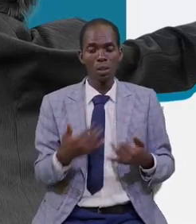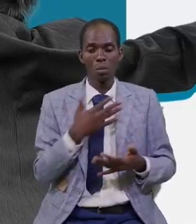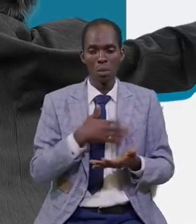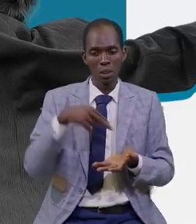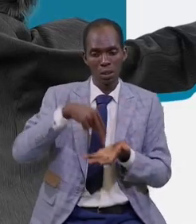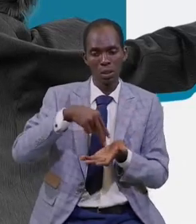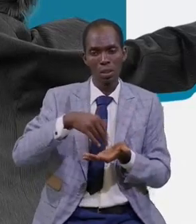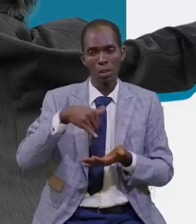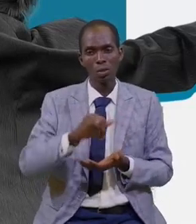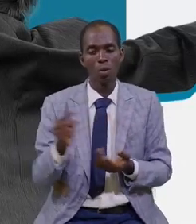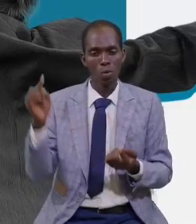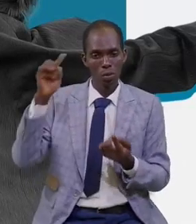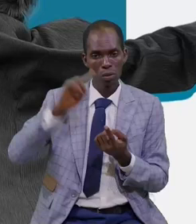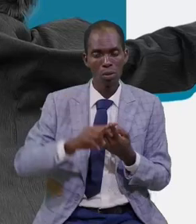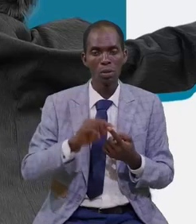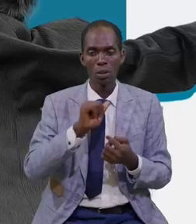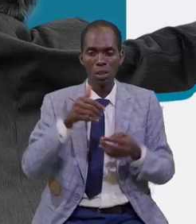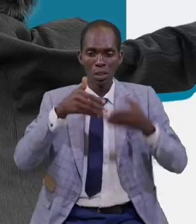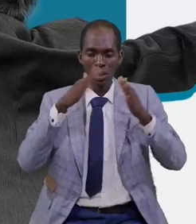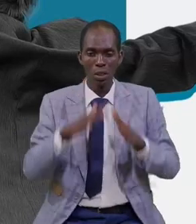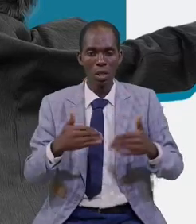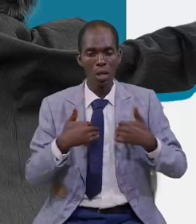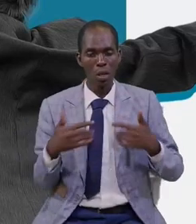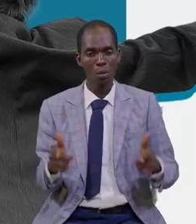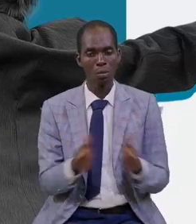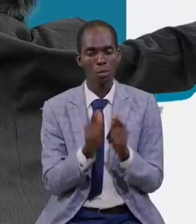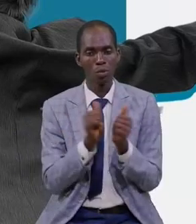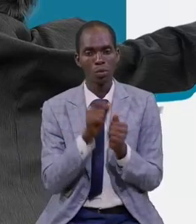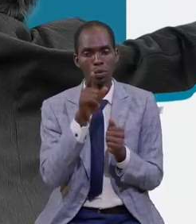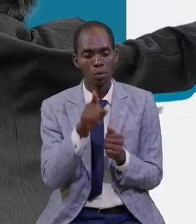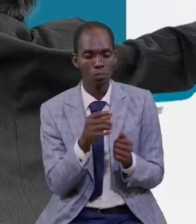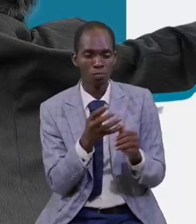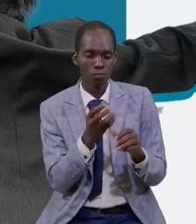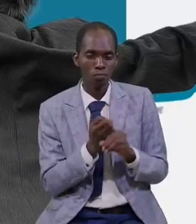partout nous sommes occupons-nous de ceux-là qui ont levé leur mains